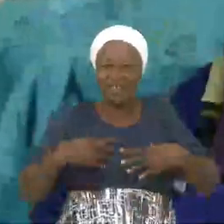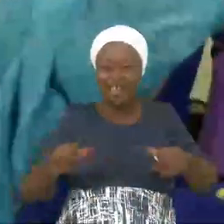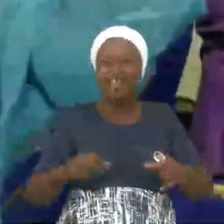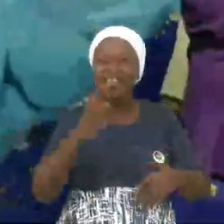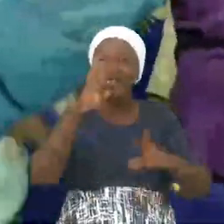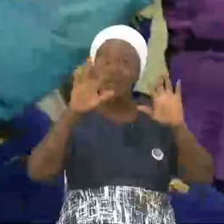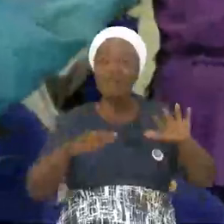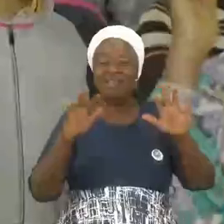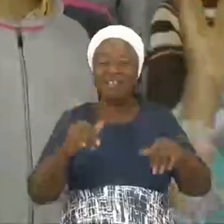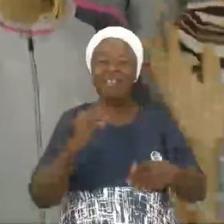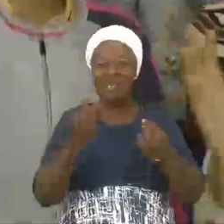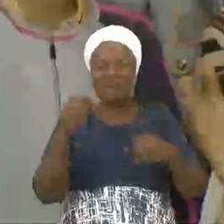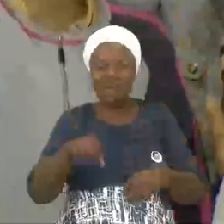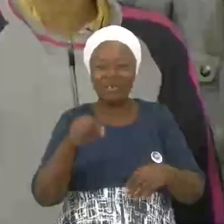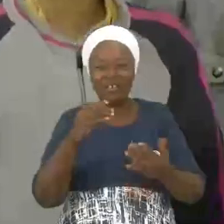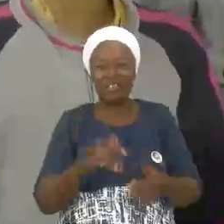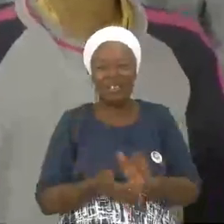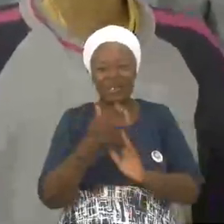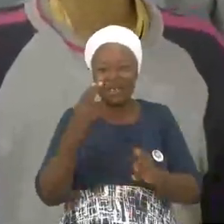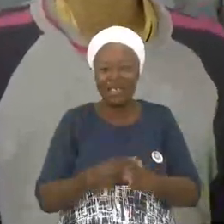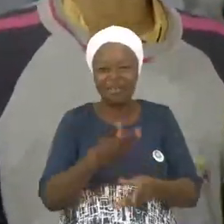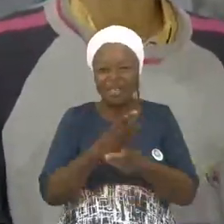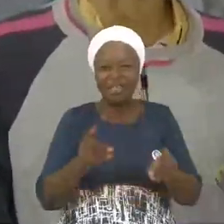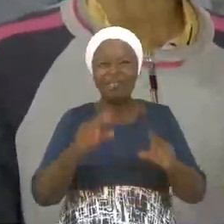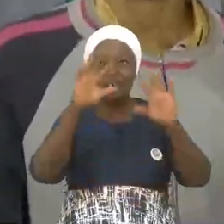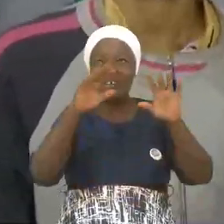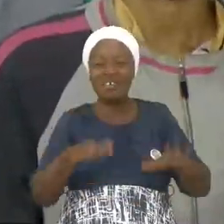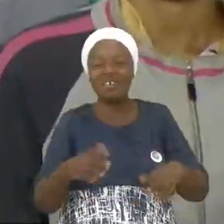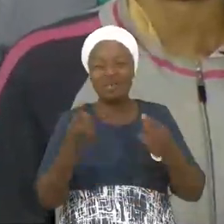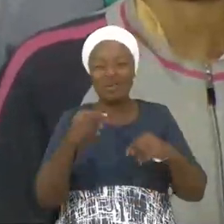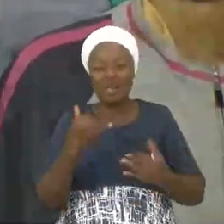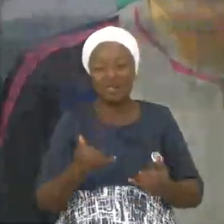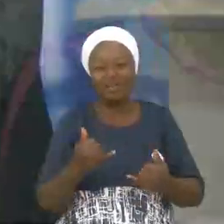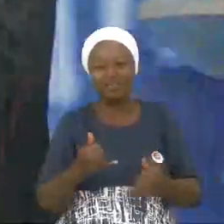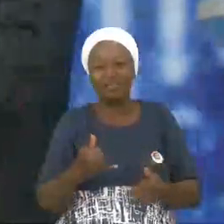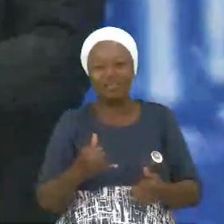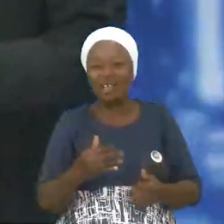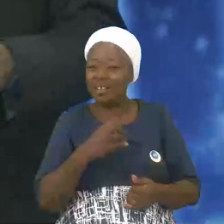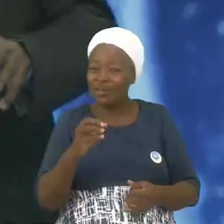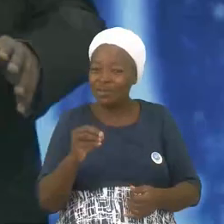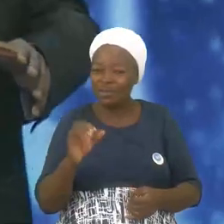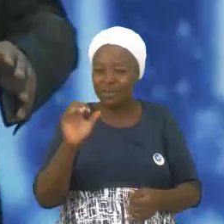La pluie de miracles, la pluie de miséricorde, miracles, la pluie de délivrance.